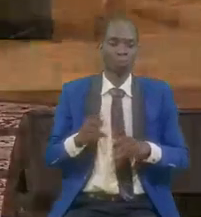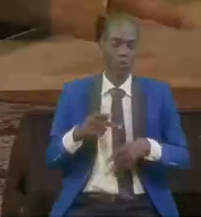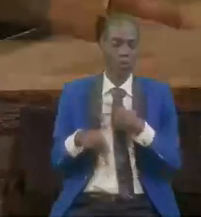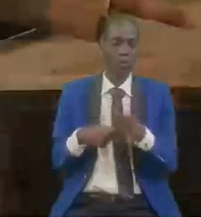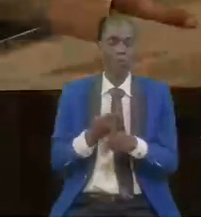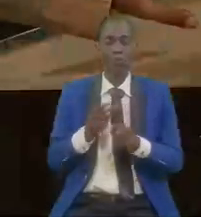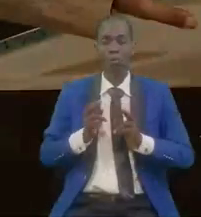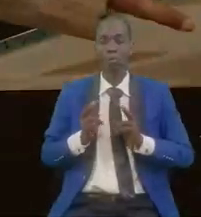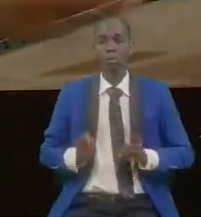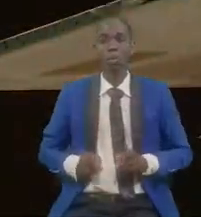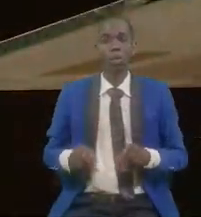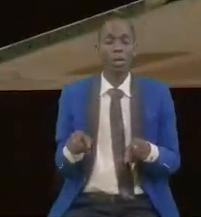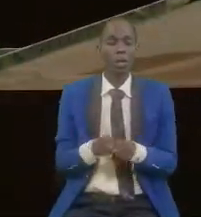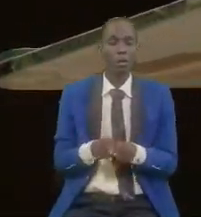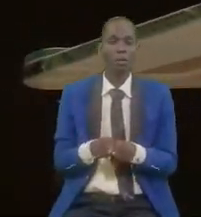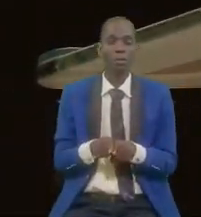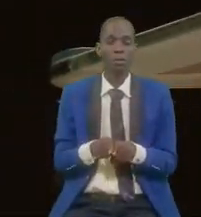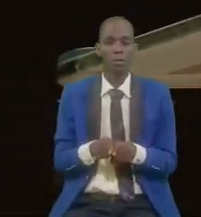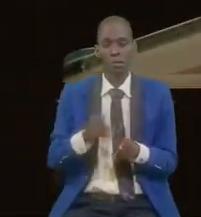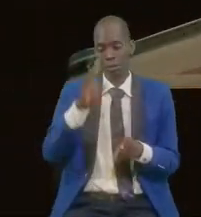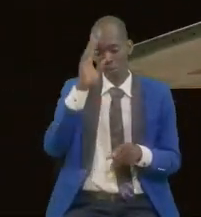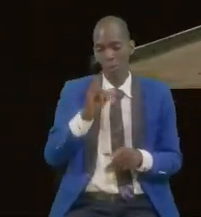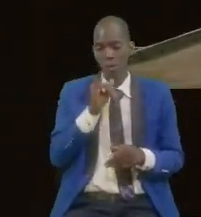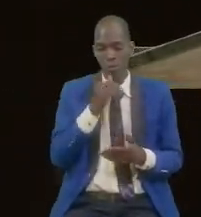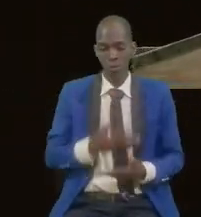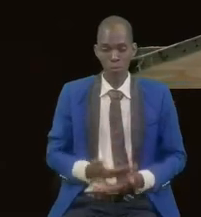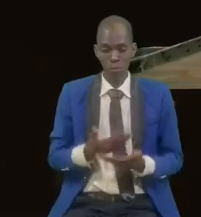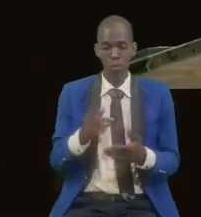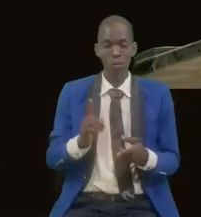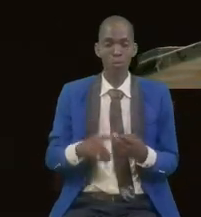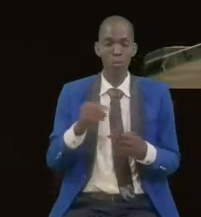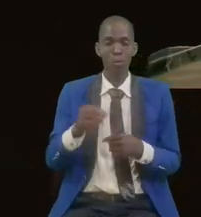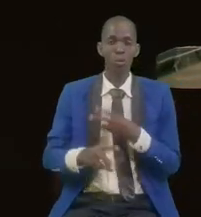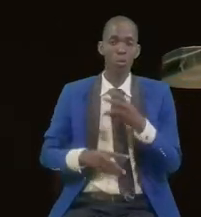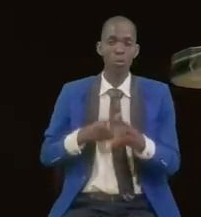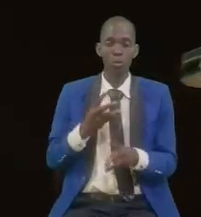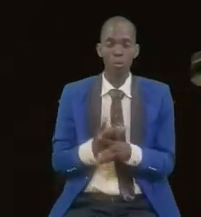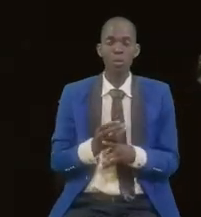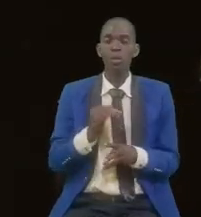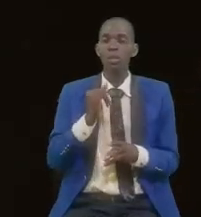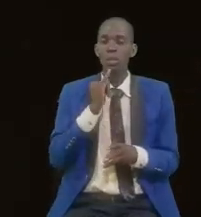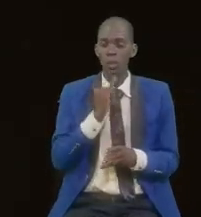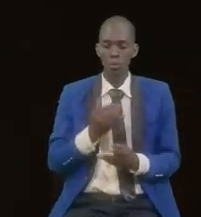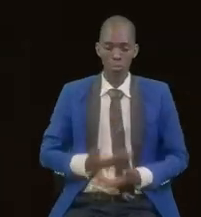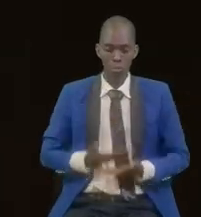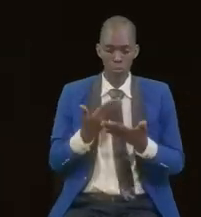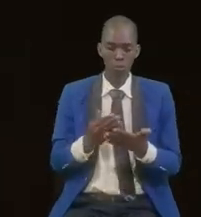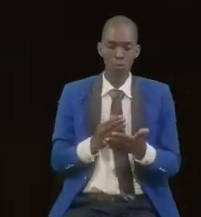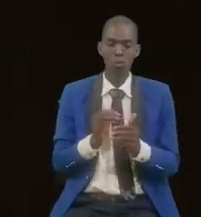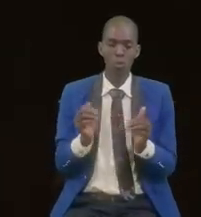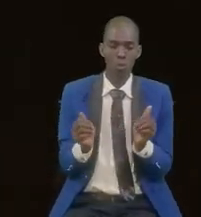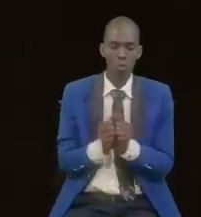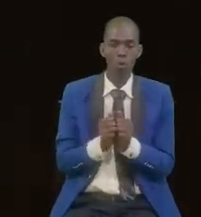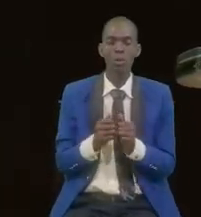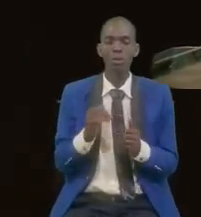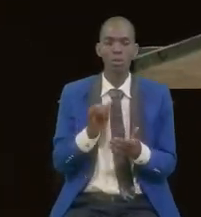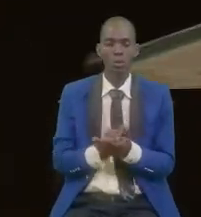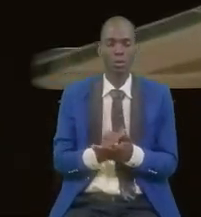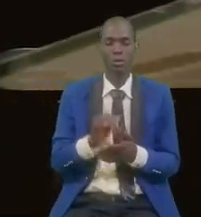est dépravé comme il est né dans ce monde. Il est né avec la dépravation et la